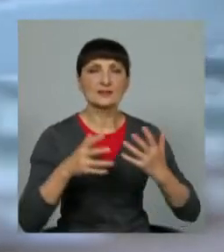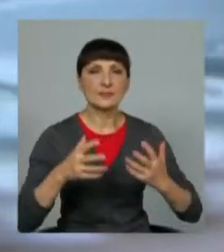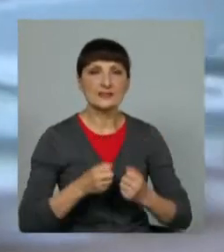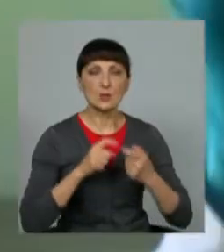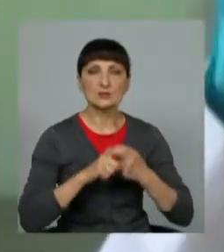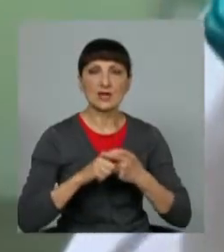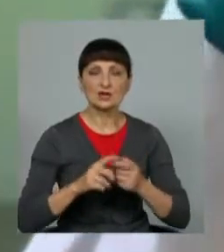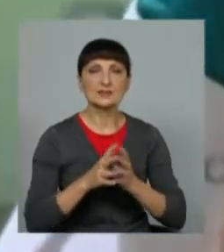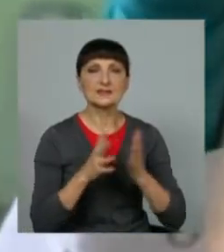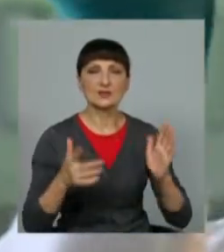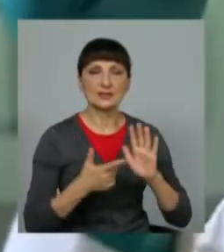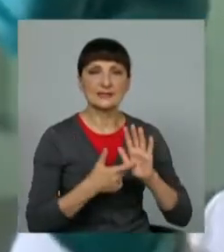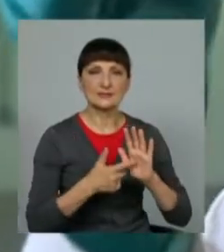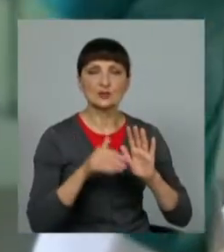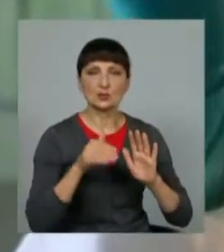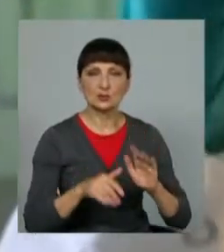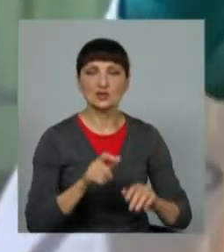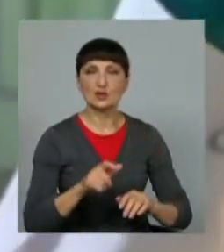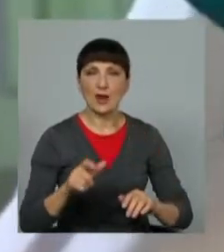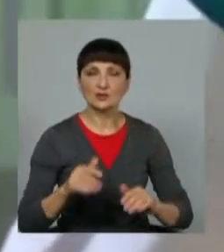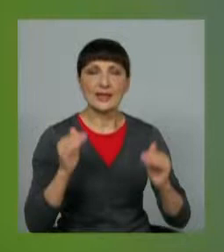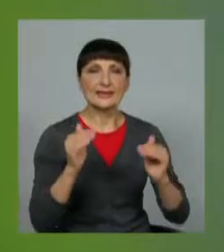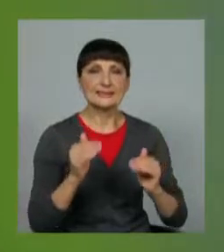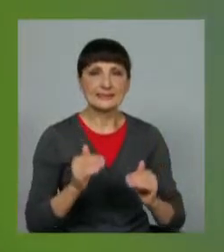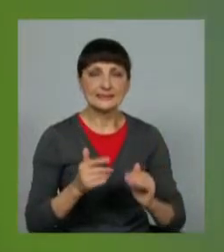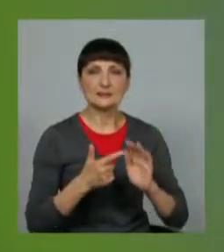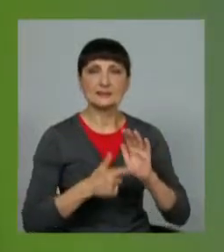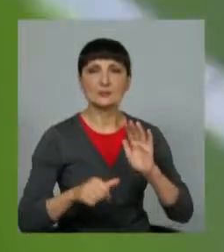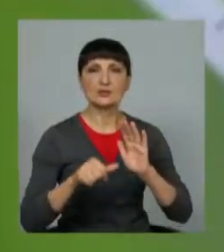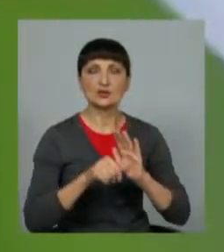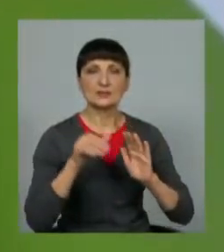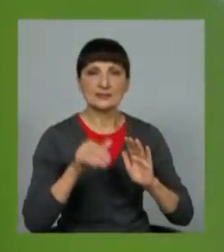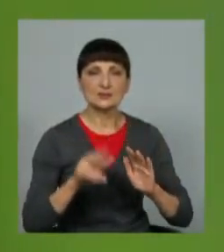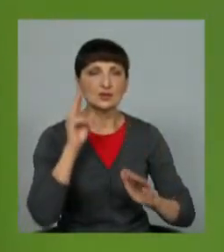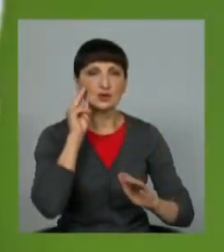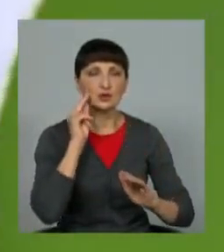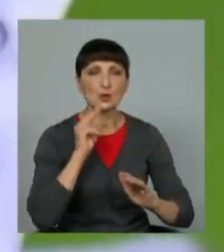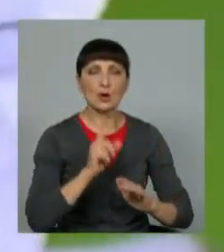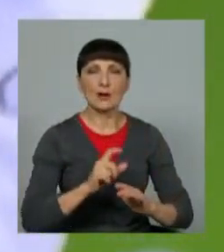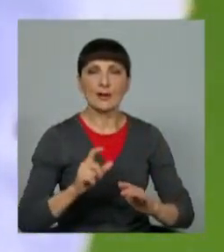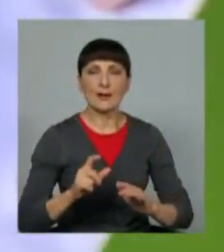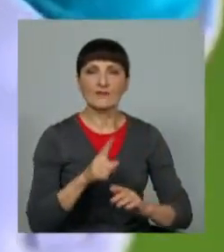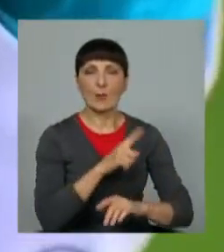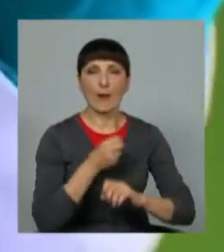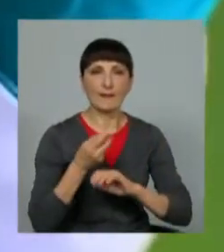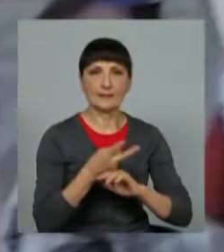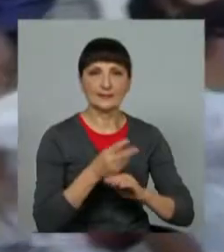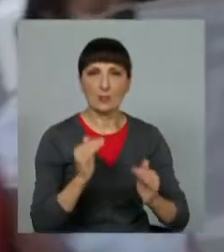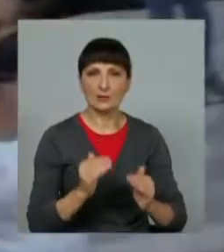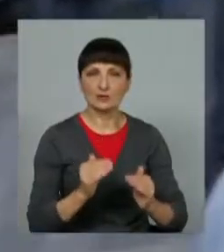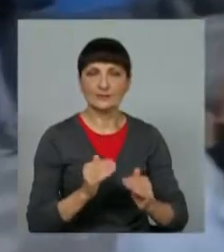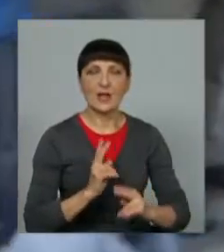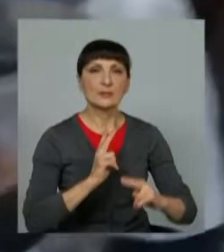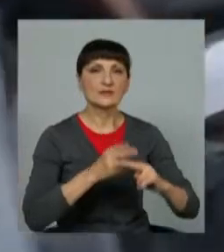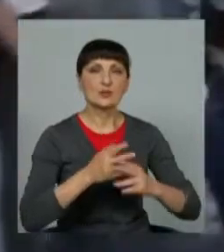заражения свыше 700 тысяч граждан и снизить на 76 тысяч число пациентов в медучреждениях.